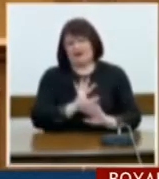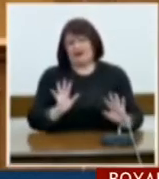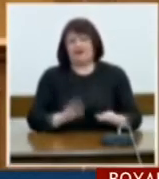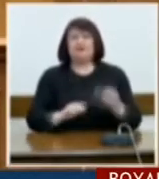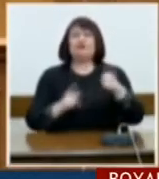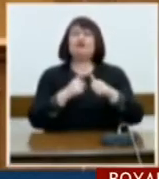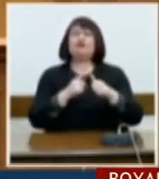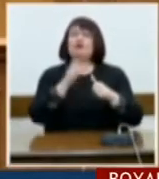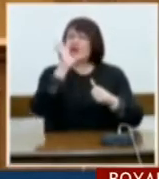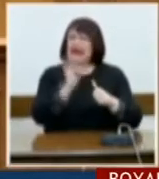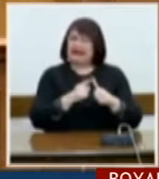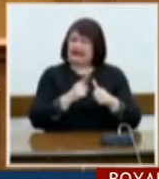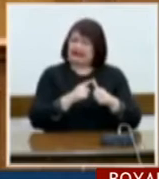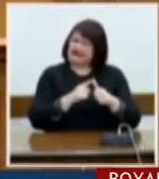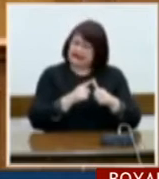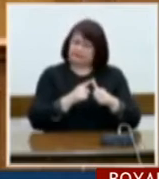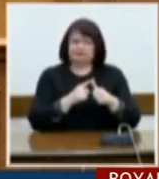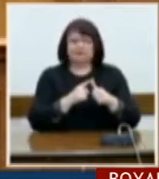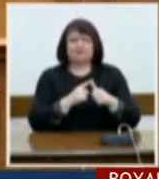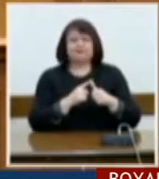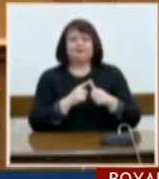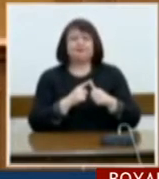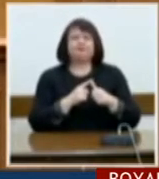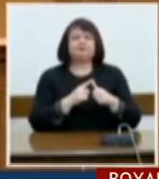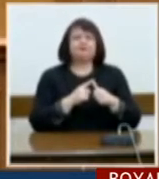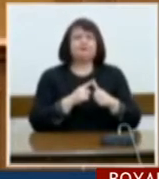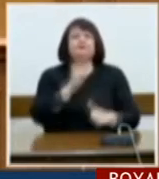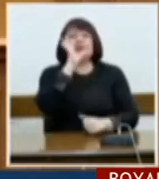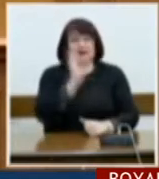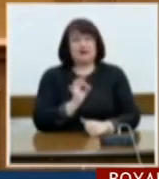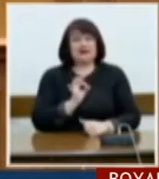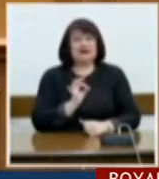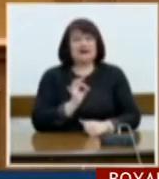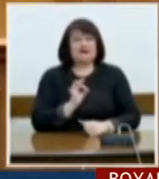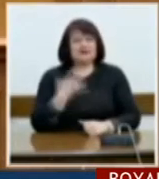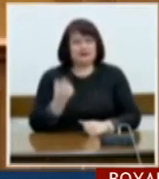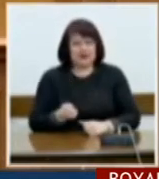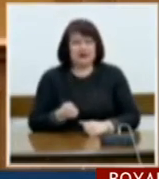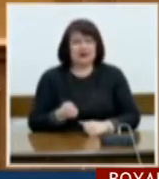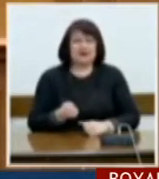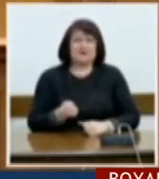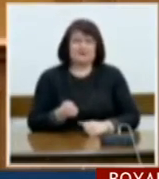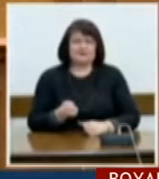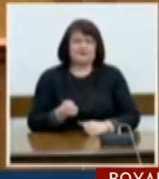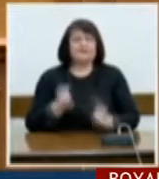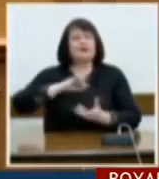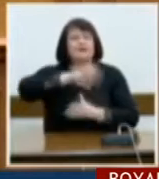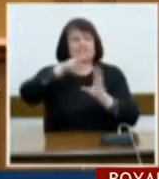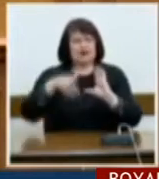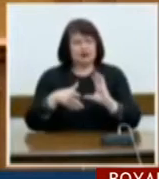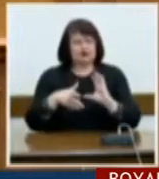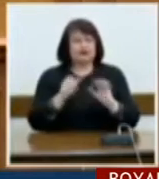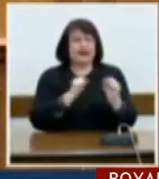λοιπόν, κυρίες και κύριοι συνάδελφοι, είναι ότι πράγματι υπάρχει μία παγκόσμια